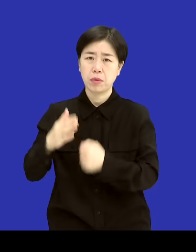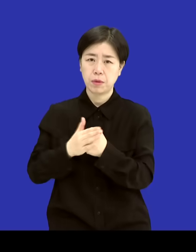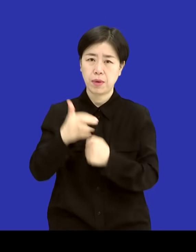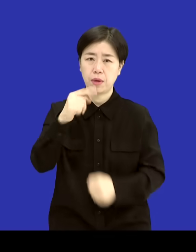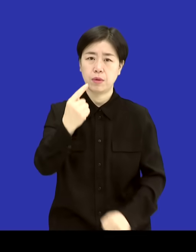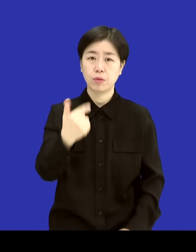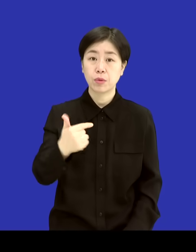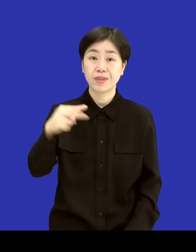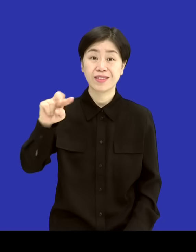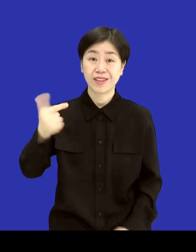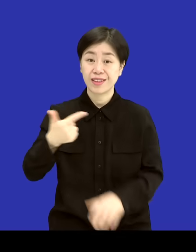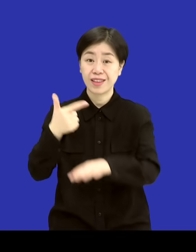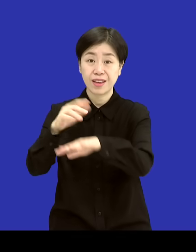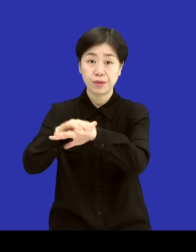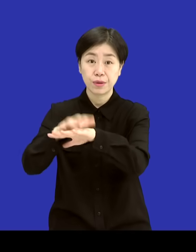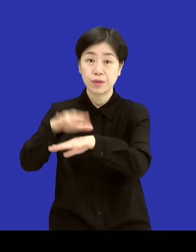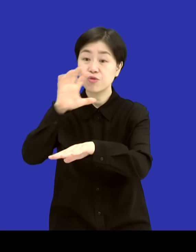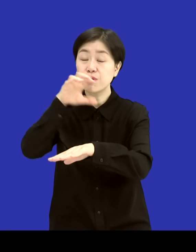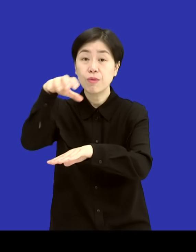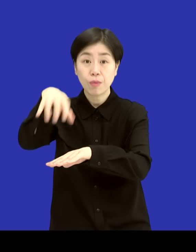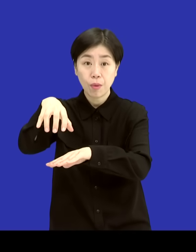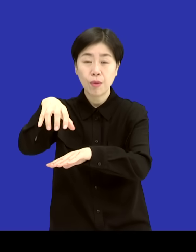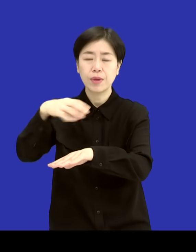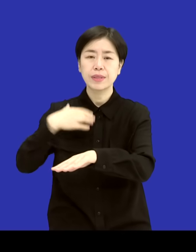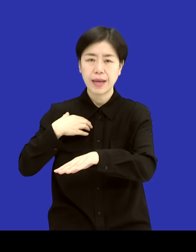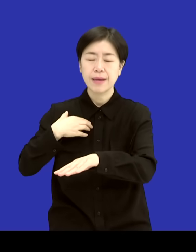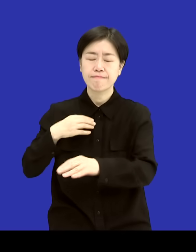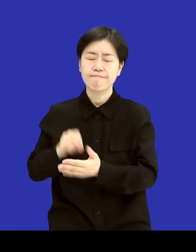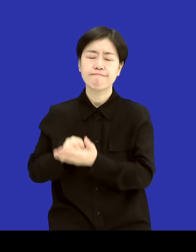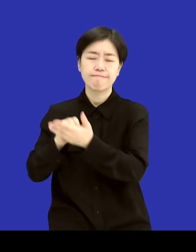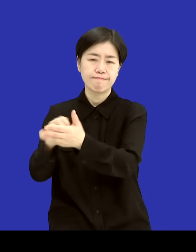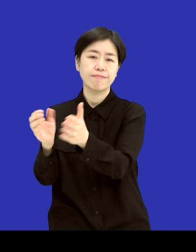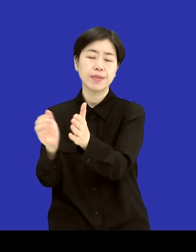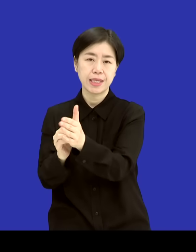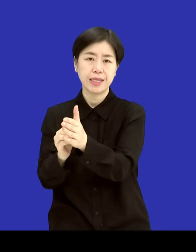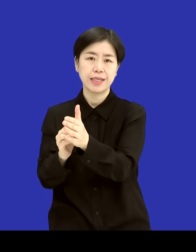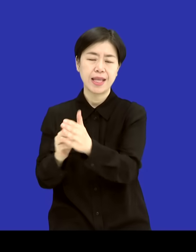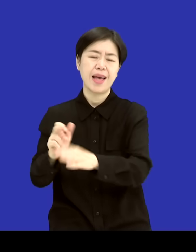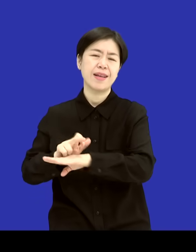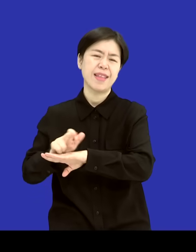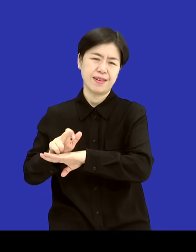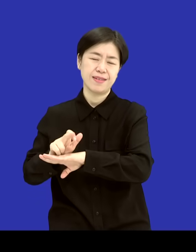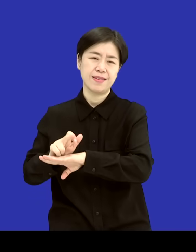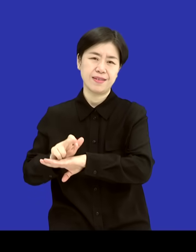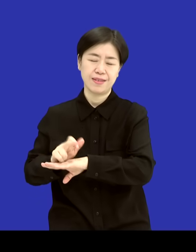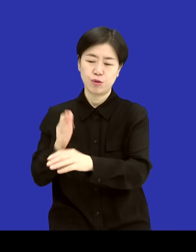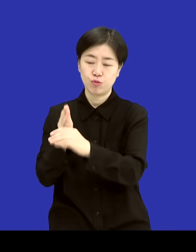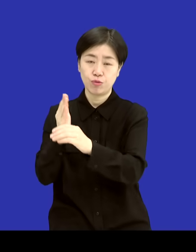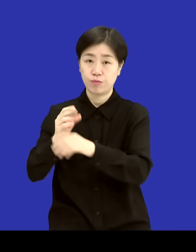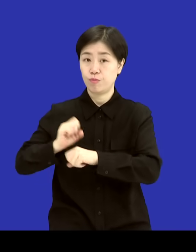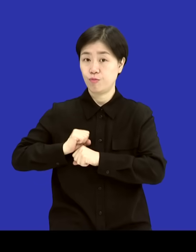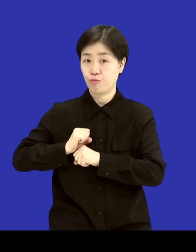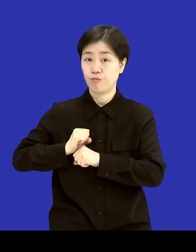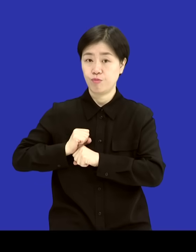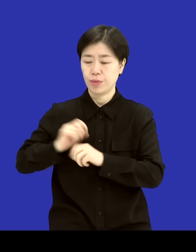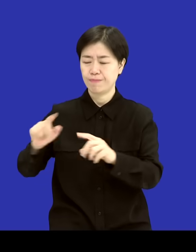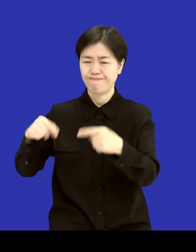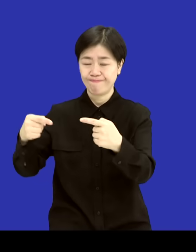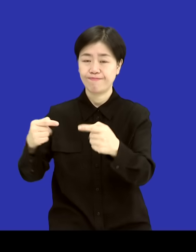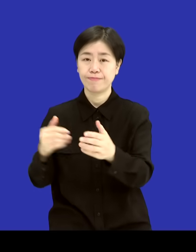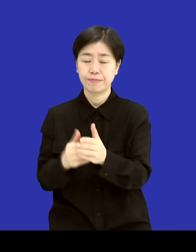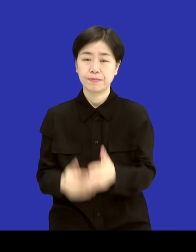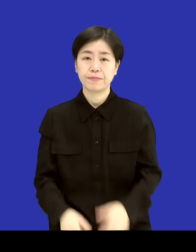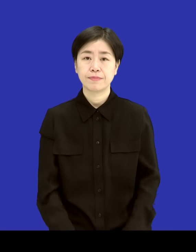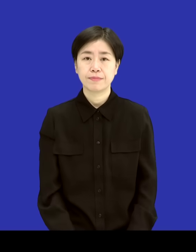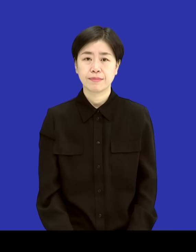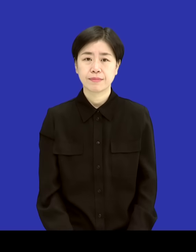제가 집 자원 입대해서 탱크병으로 이제 가게 됐습니다. 되게 좀 안타까웠겠네요 당시에. 아, 그죠? 당시에 어떻게